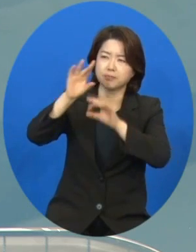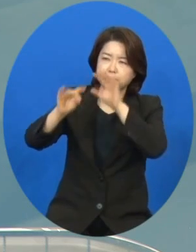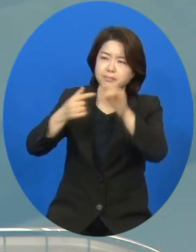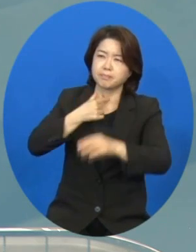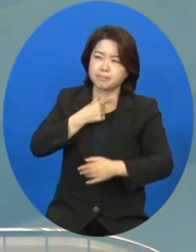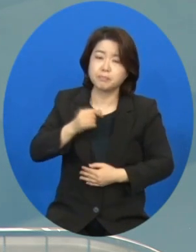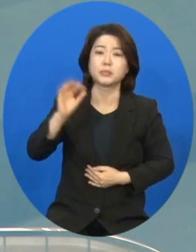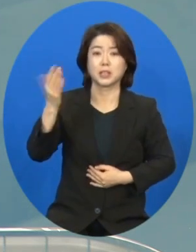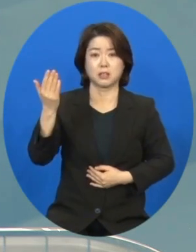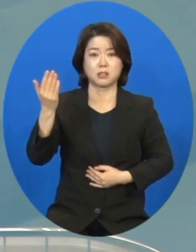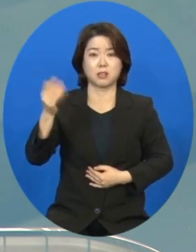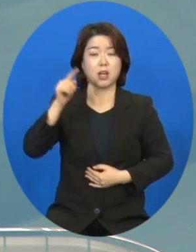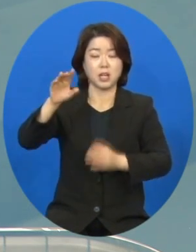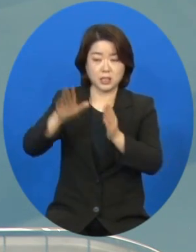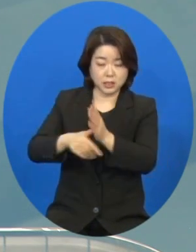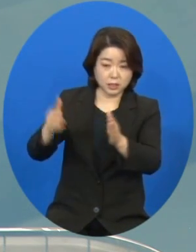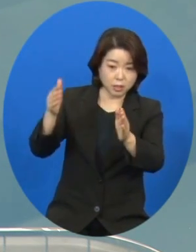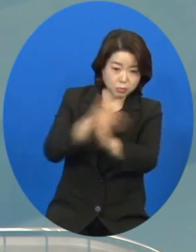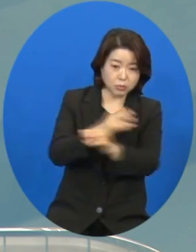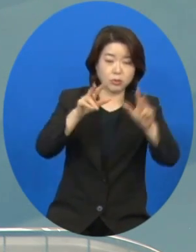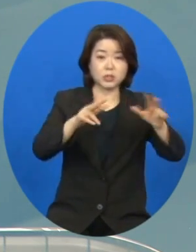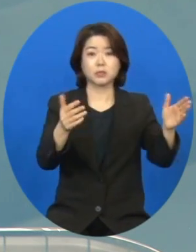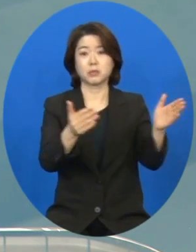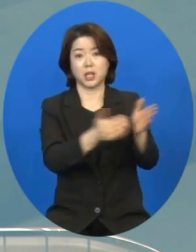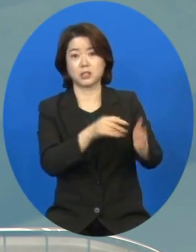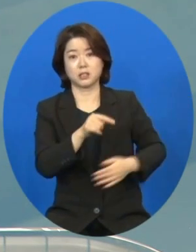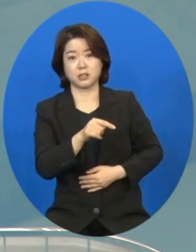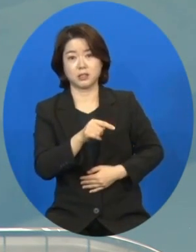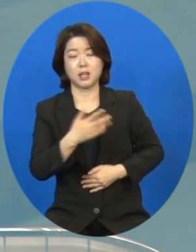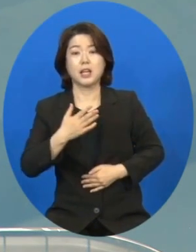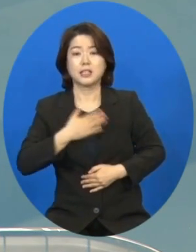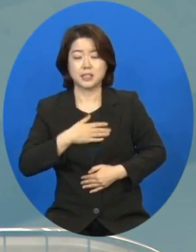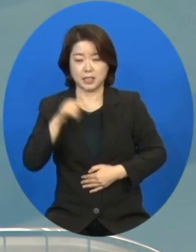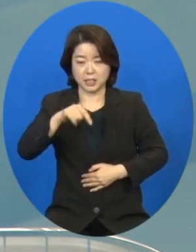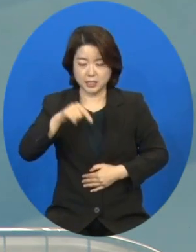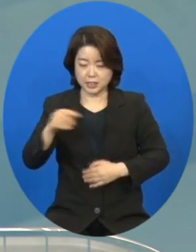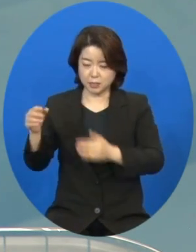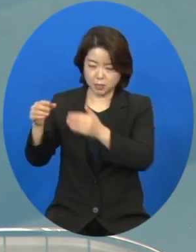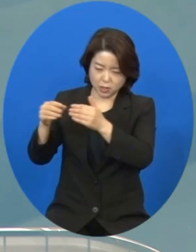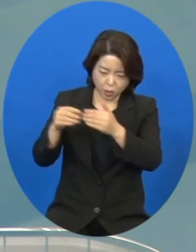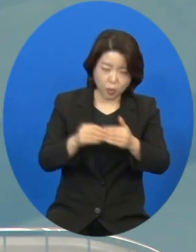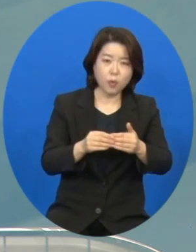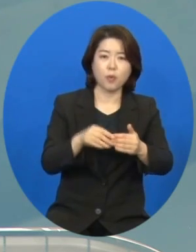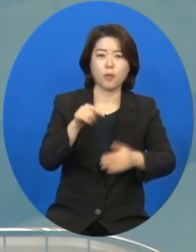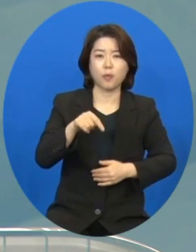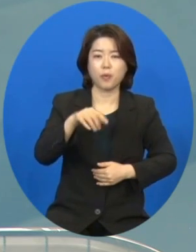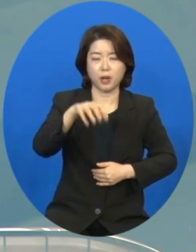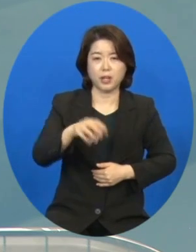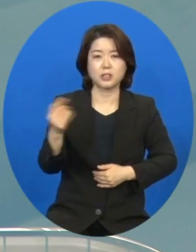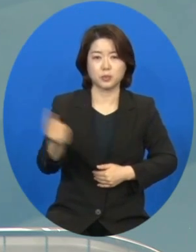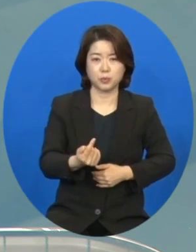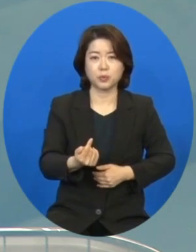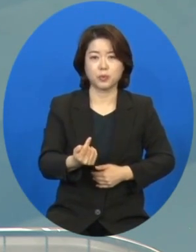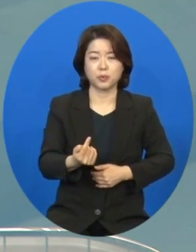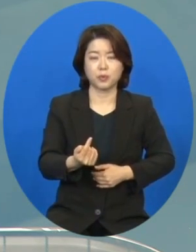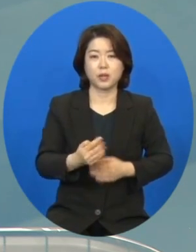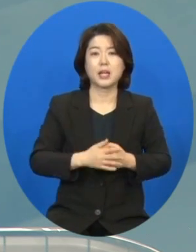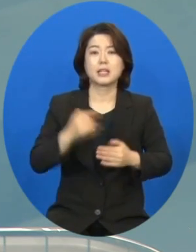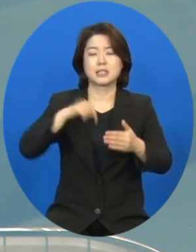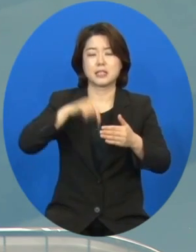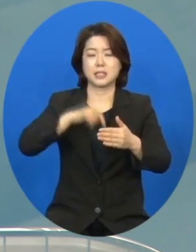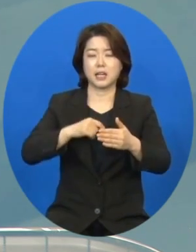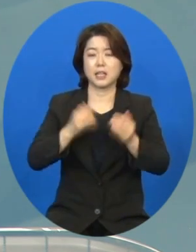되었어요. 그때부터 지금까지 제가 여기까지 있기까지 제 안에 계신